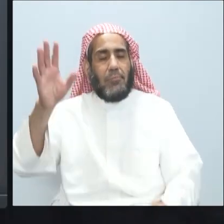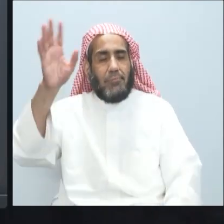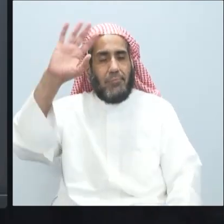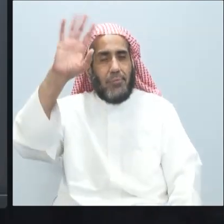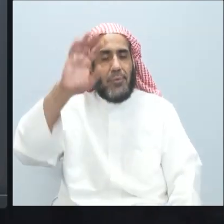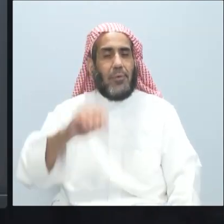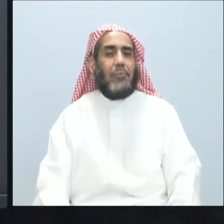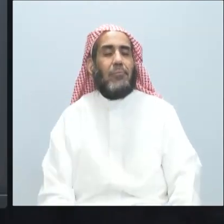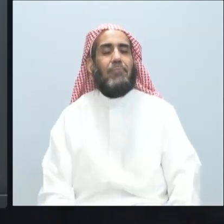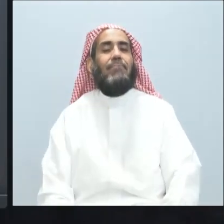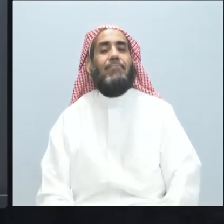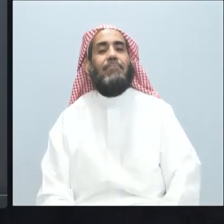تعالى وبركاته